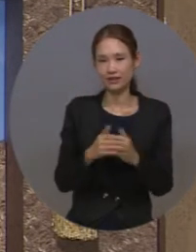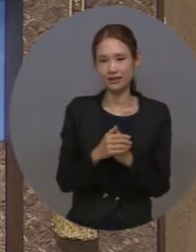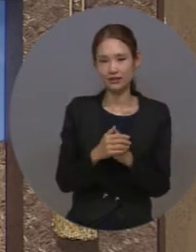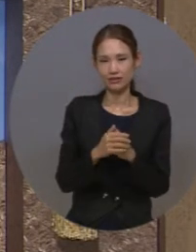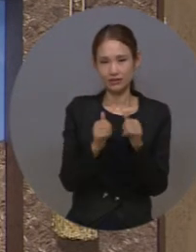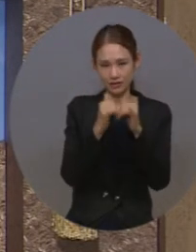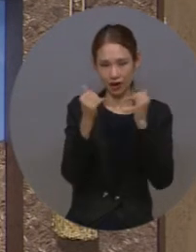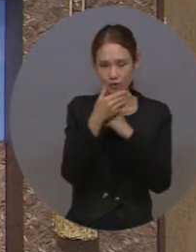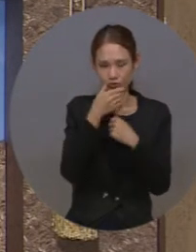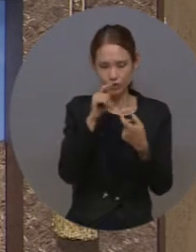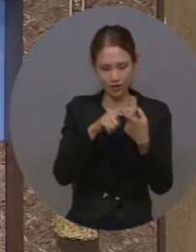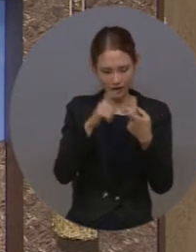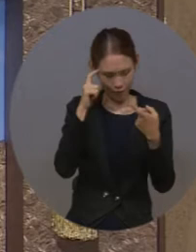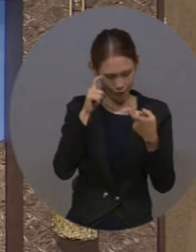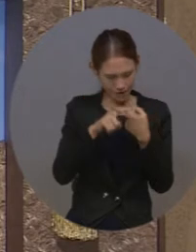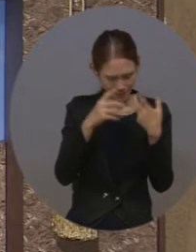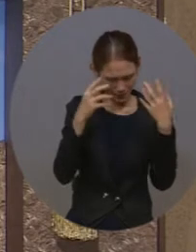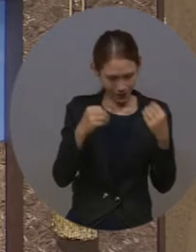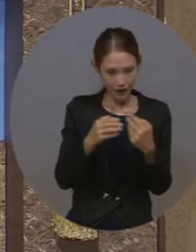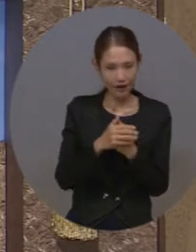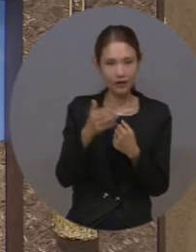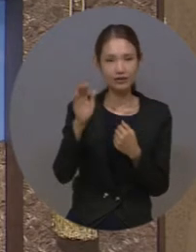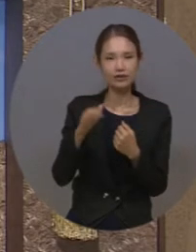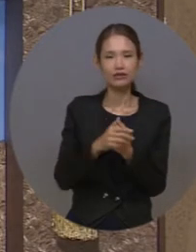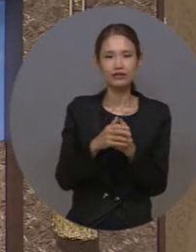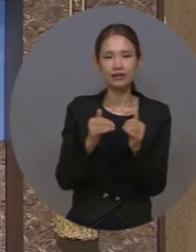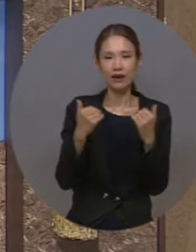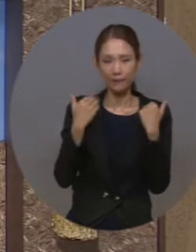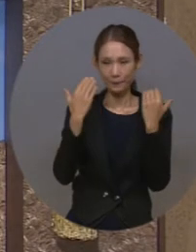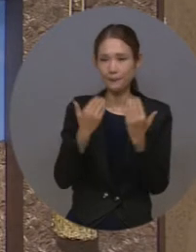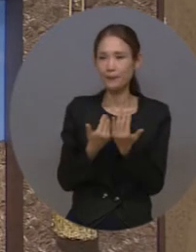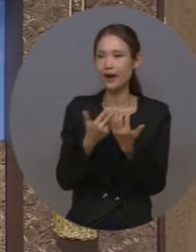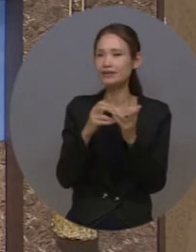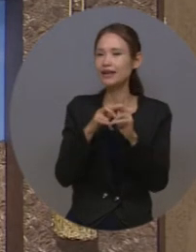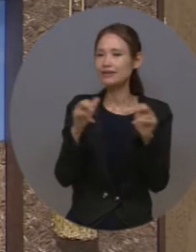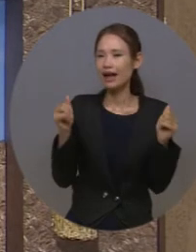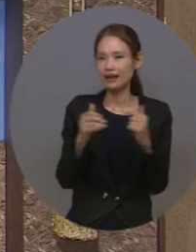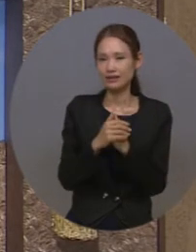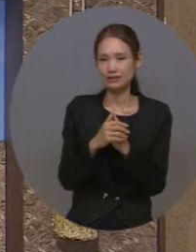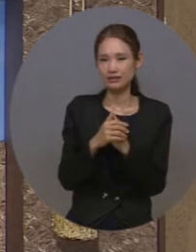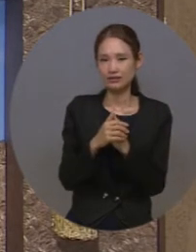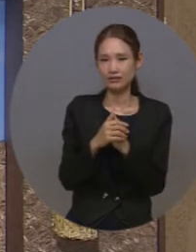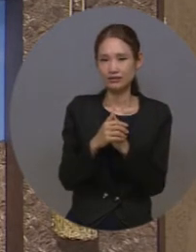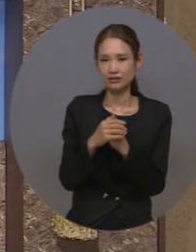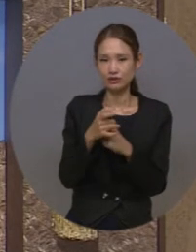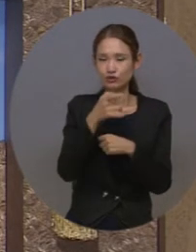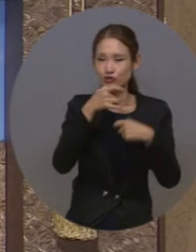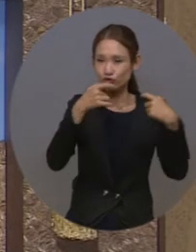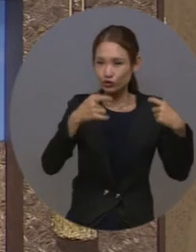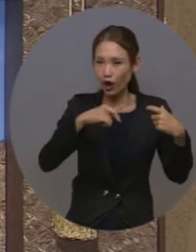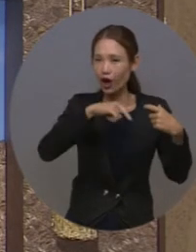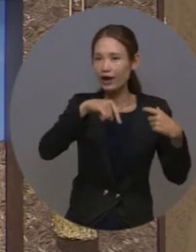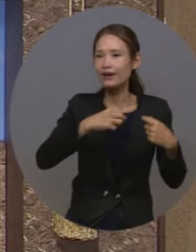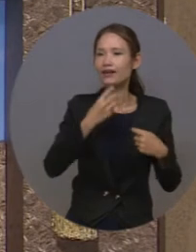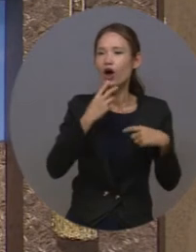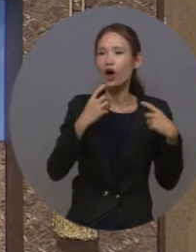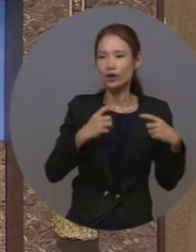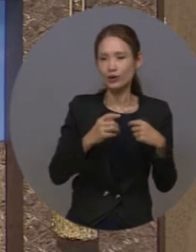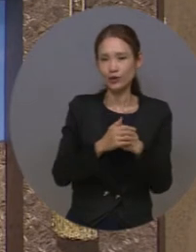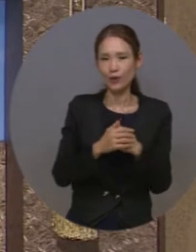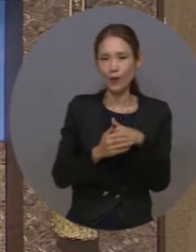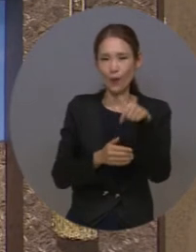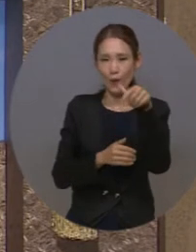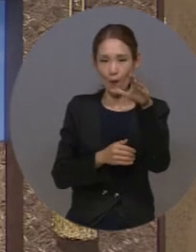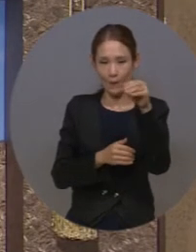관심이 많은데 발달 장애인들이 쉽게 말해서 수원에는 경기도는 한 5만 4천